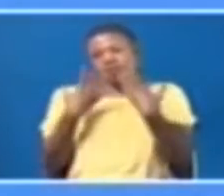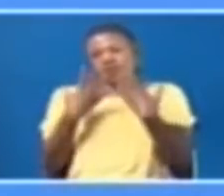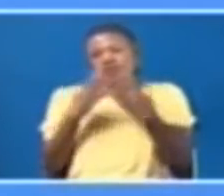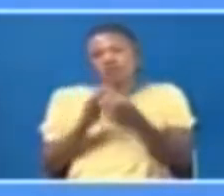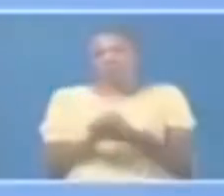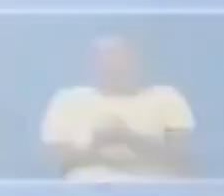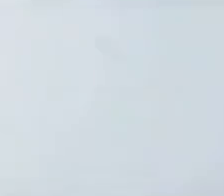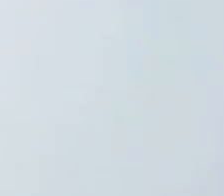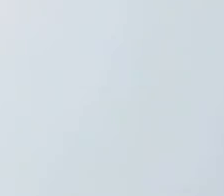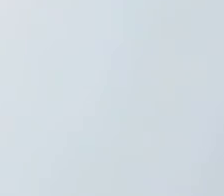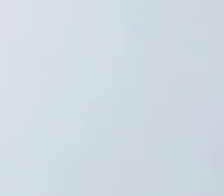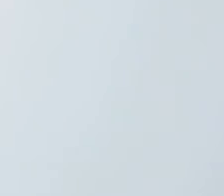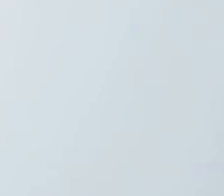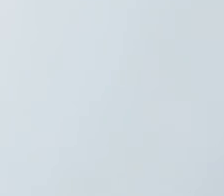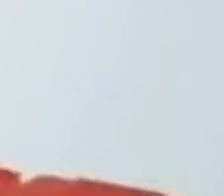Bunge.